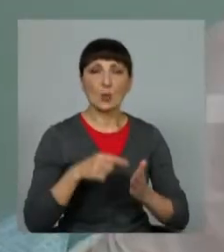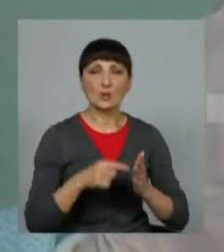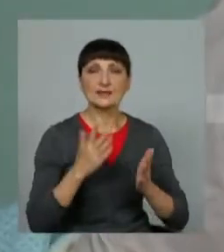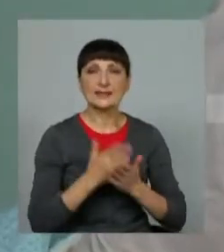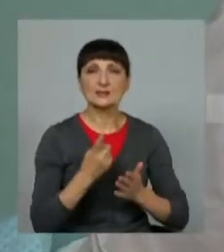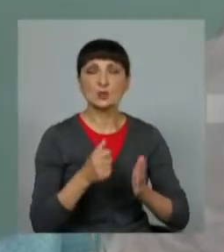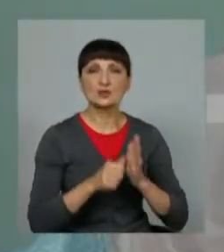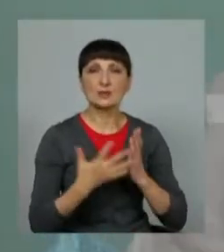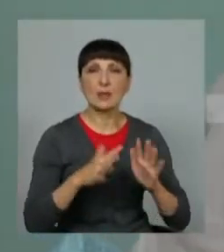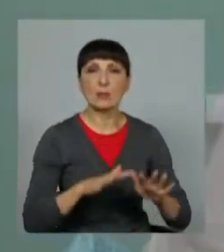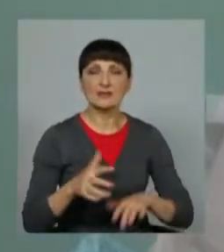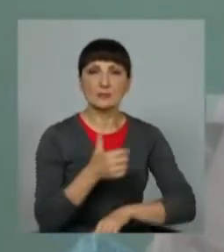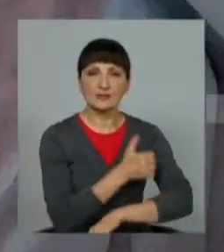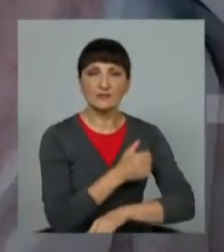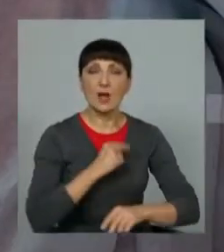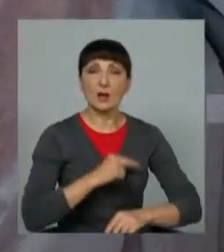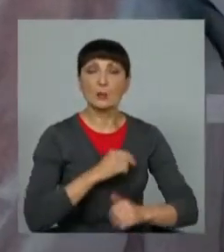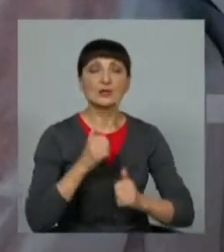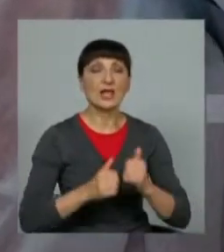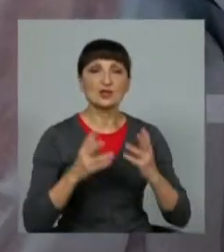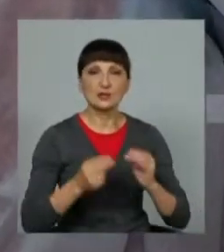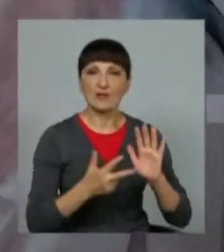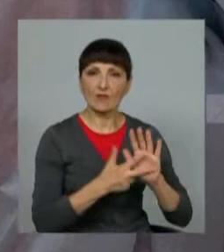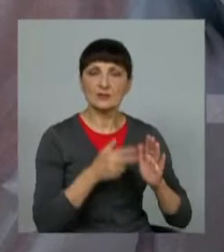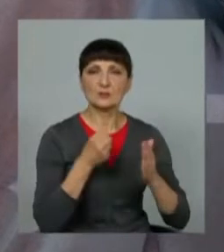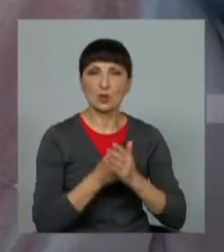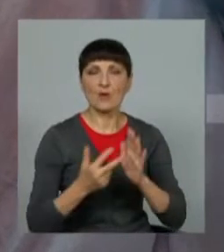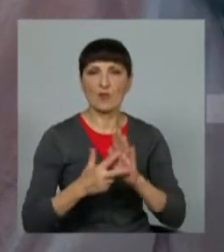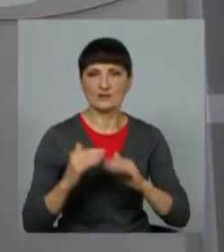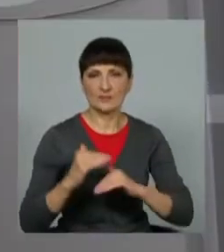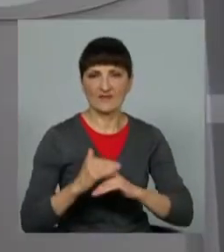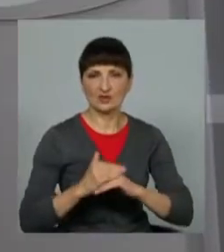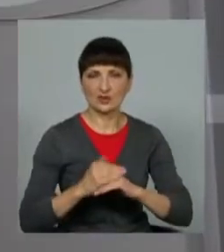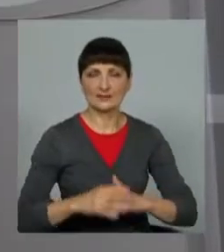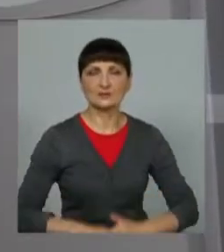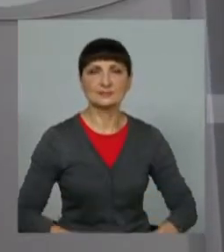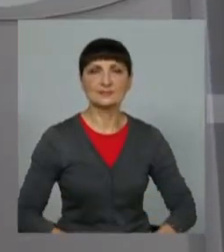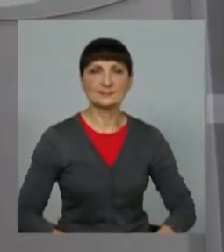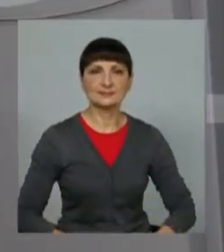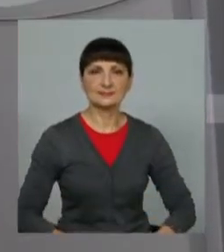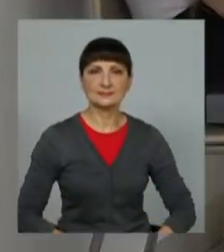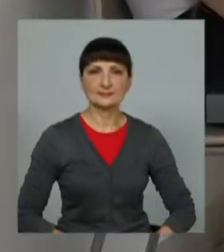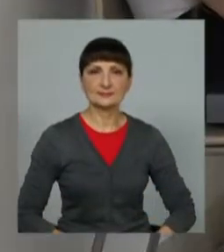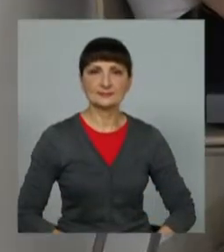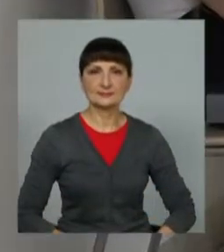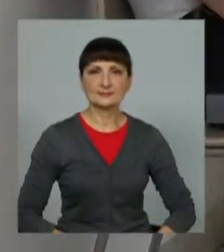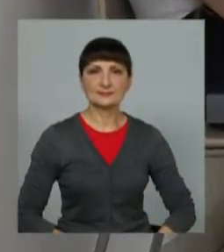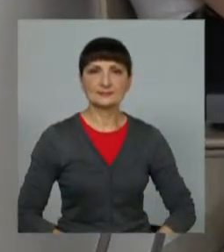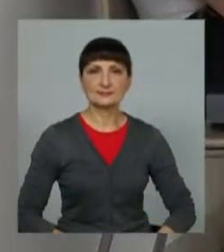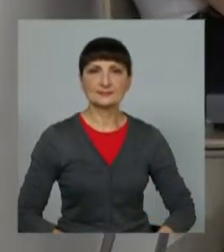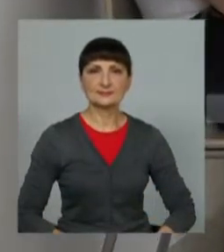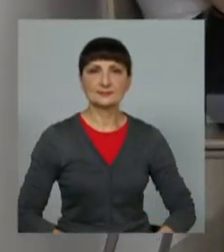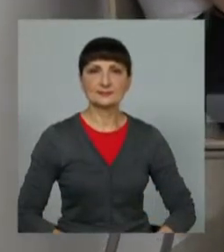160 прививочных пунктов, которые работают ежедневно с 8 утра до 8 вечера. Динара Сабитова, Ялкунжан Ашмжанов, телеканал Алматы.